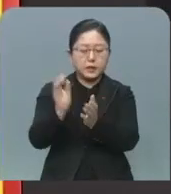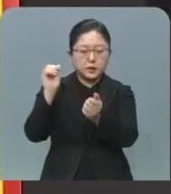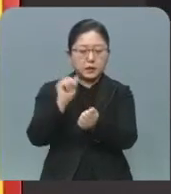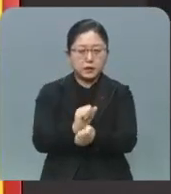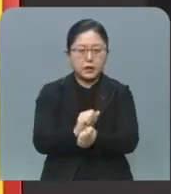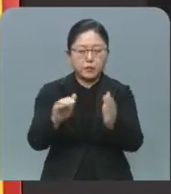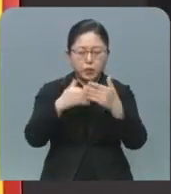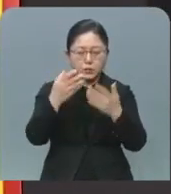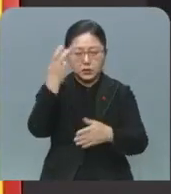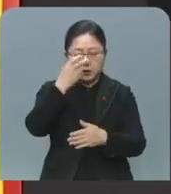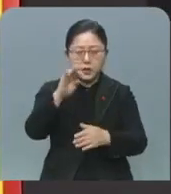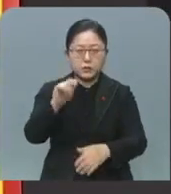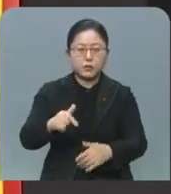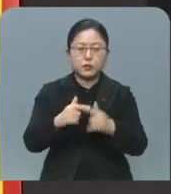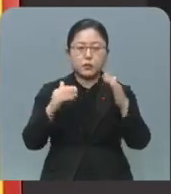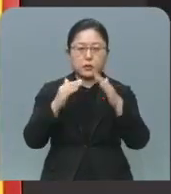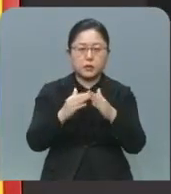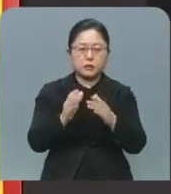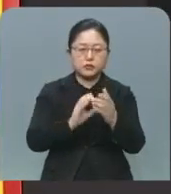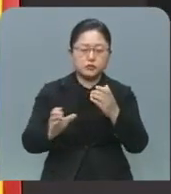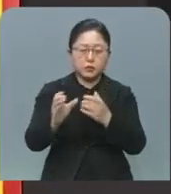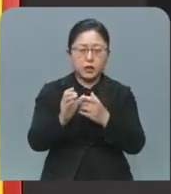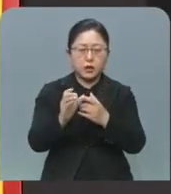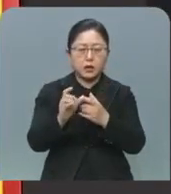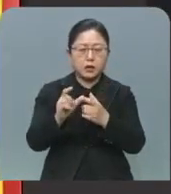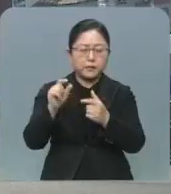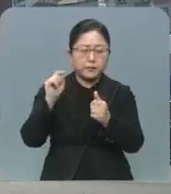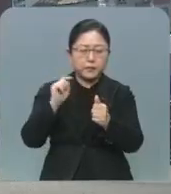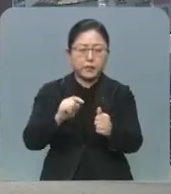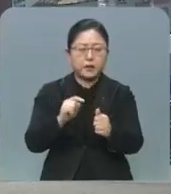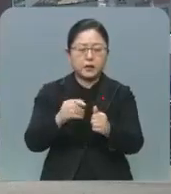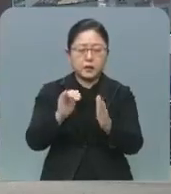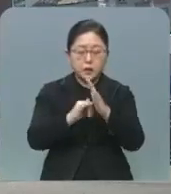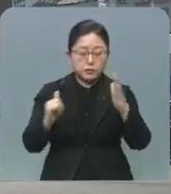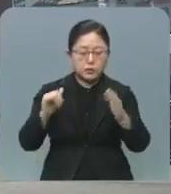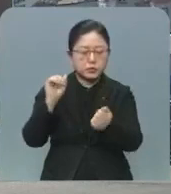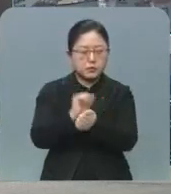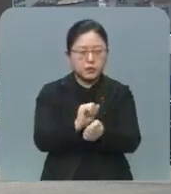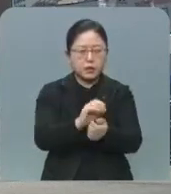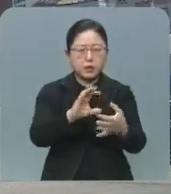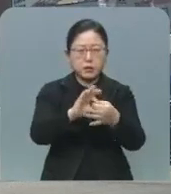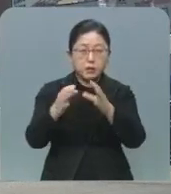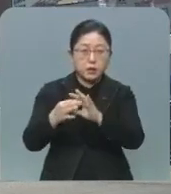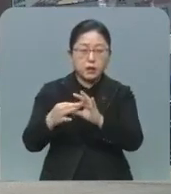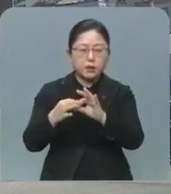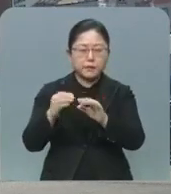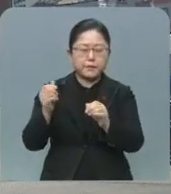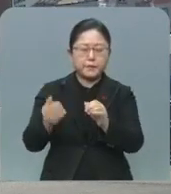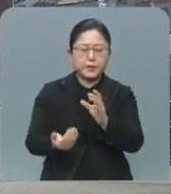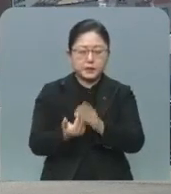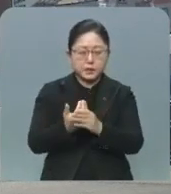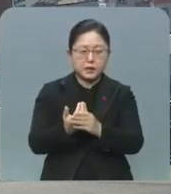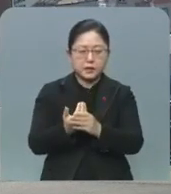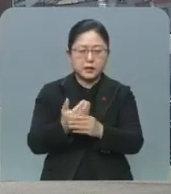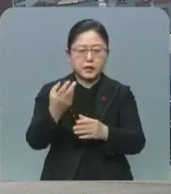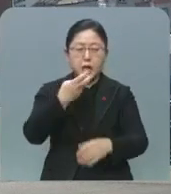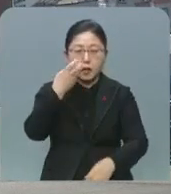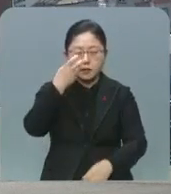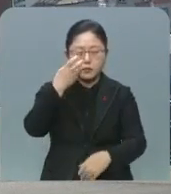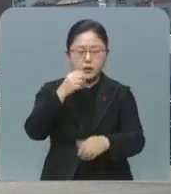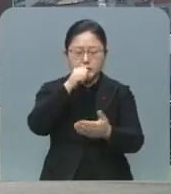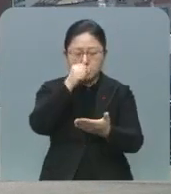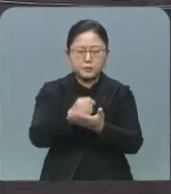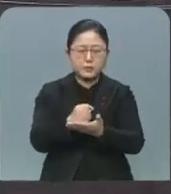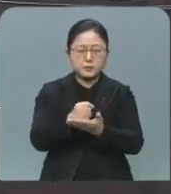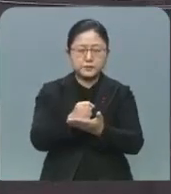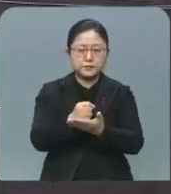집단감염으로 전수검사에 들어간 안디옥교회는 추가 조치가 내려졌습니다. 이 가족 간 전파 등 연쇄감염이 나타나자 광주시는 진단검사에서